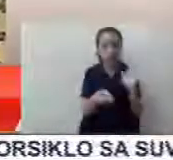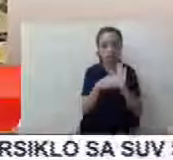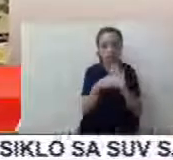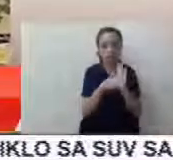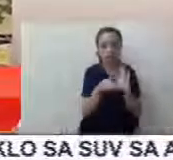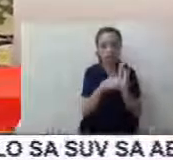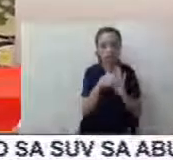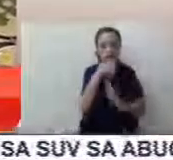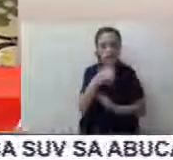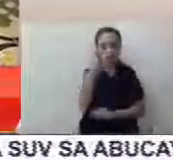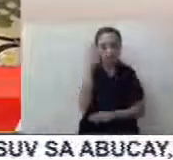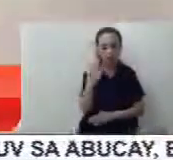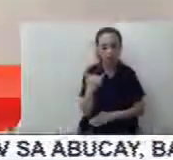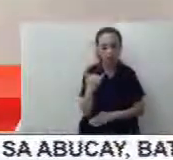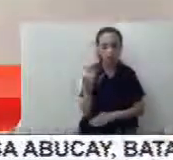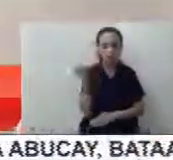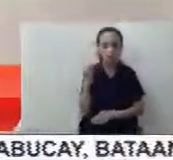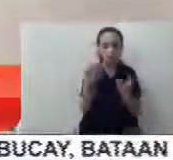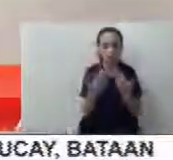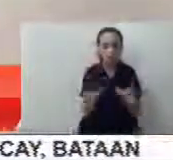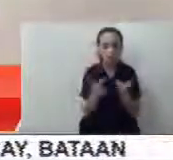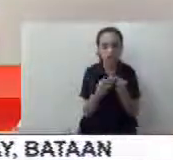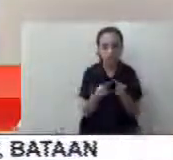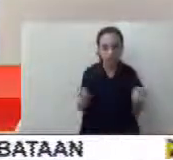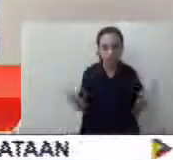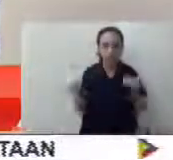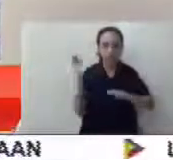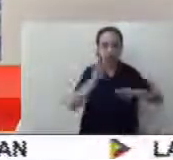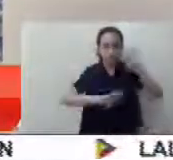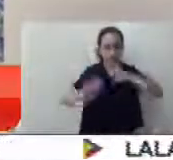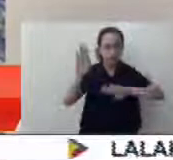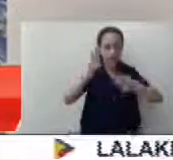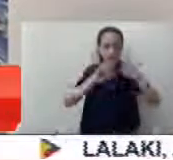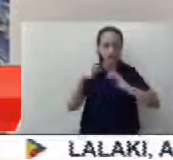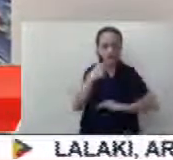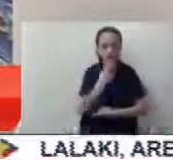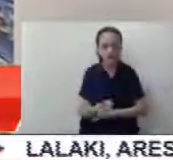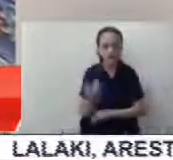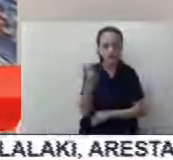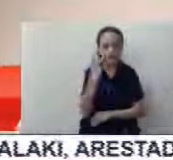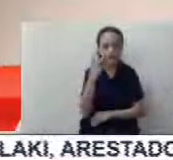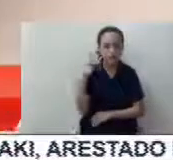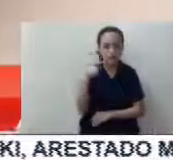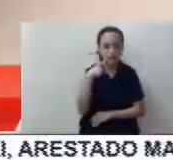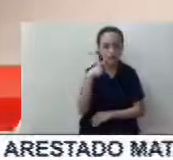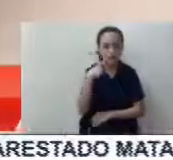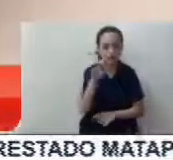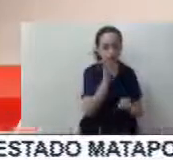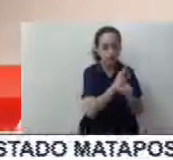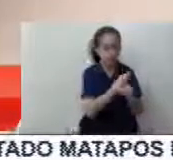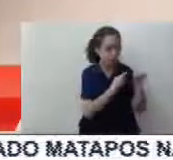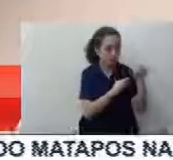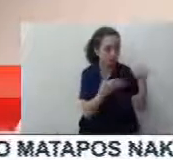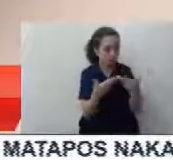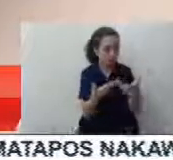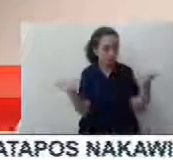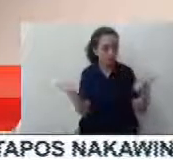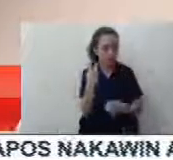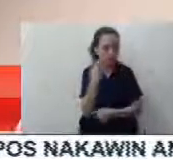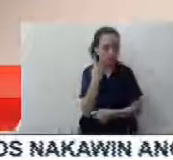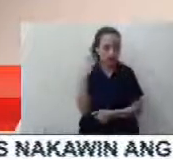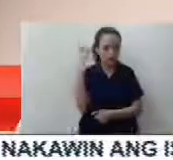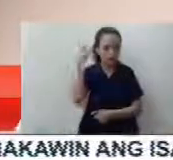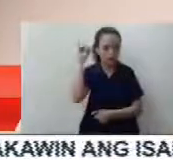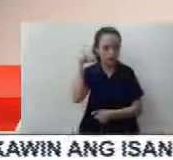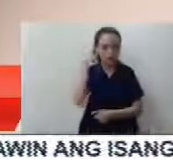nilang paglipat, kabilang na dyan ang paglilinis ng mga gamit na dadalhin sa kanilang lilipatan. Caption ni Kylie, "Our new